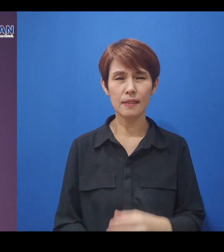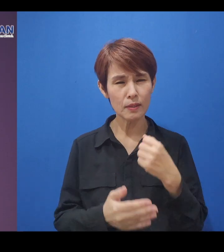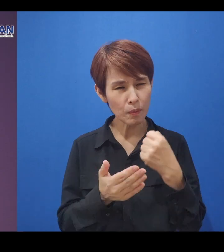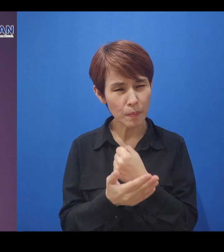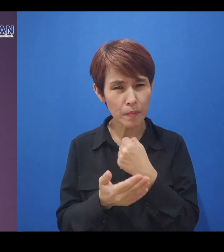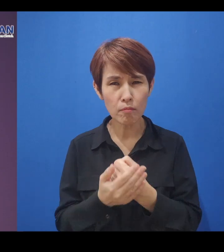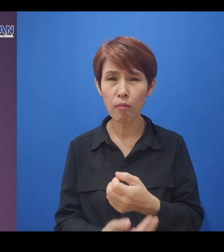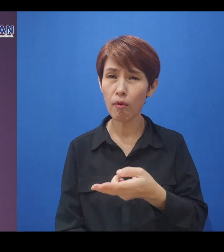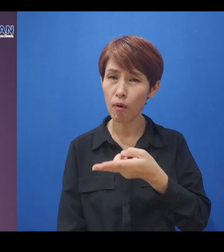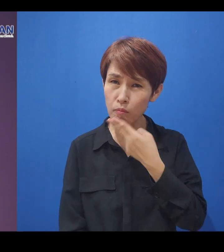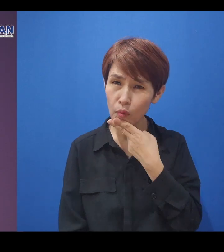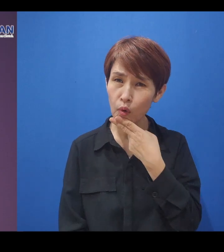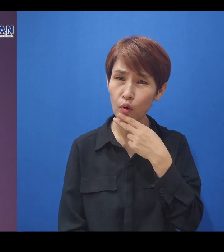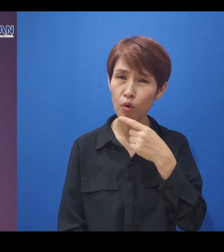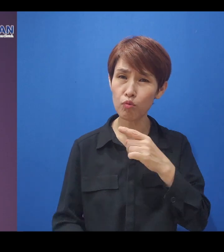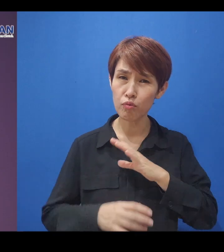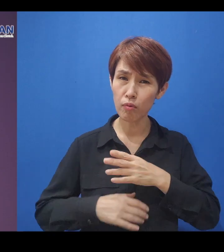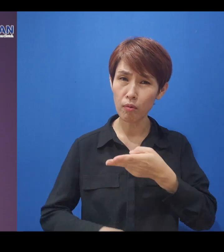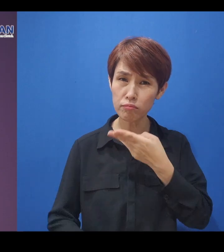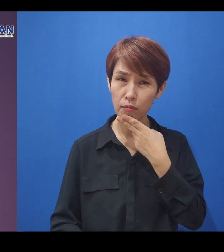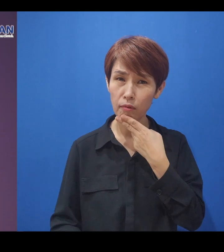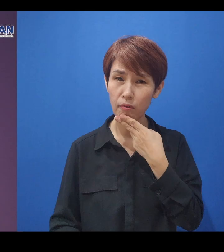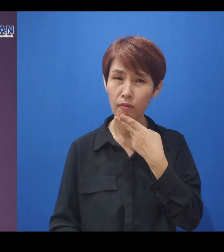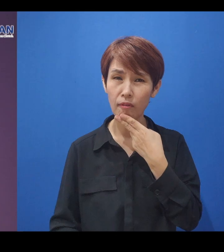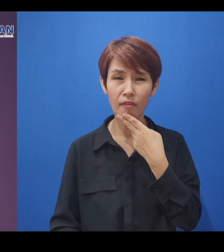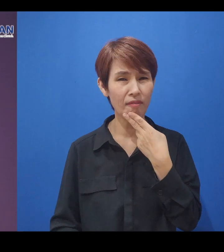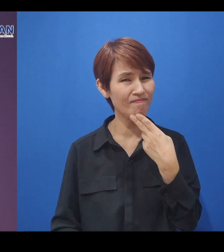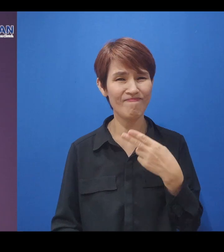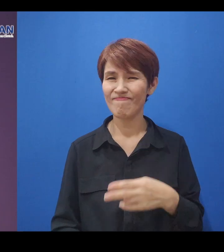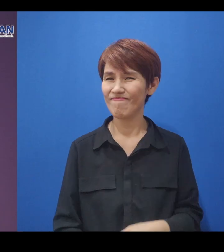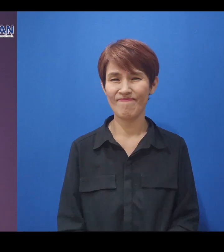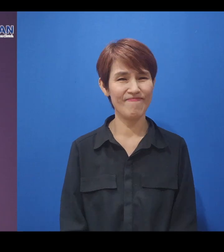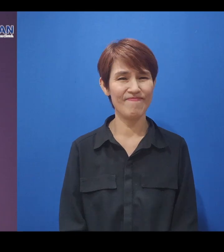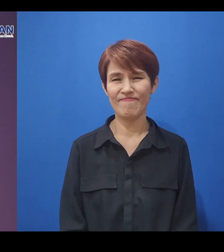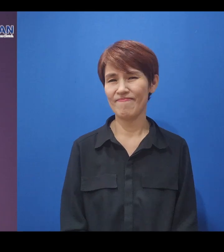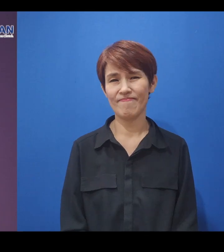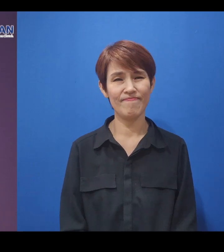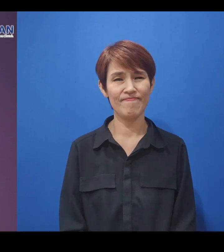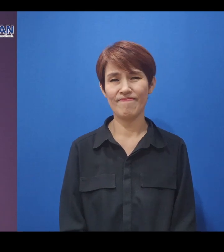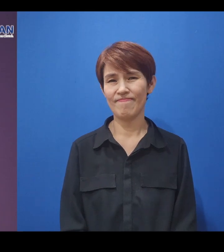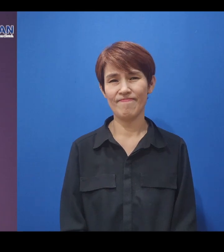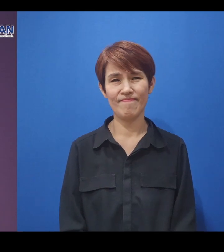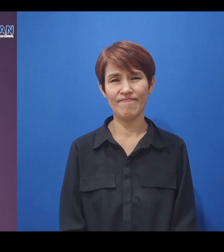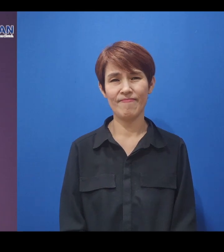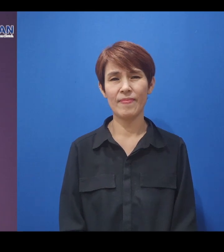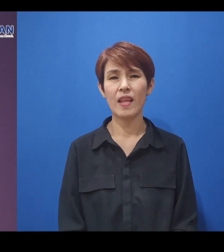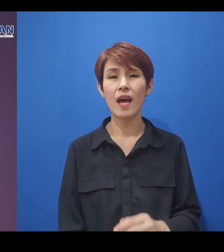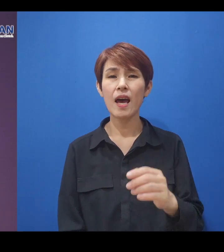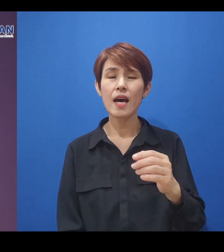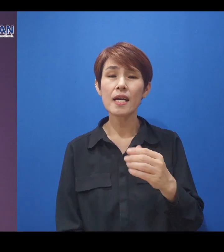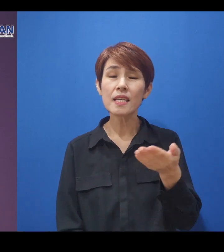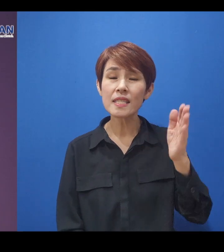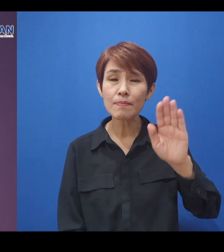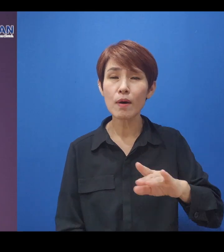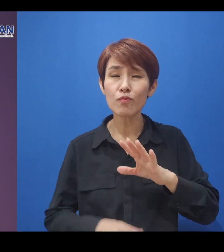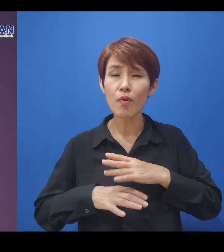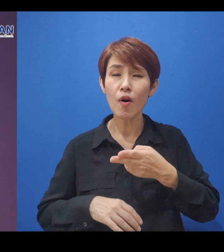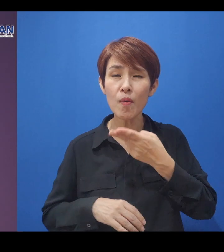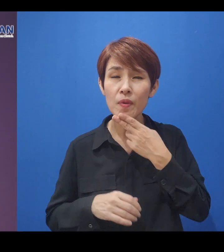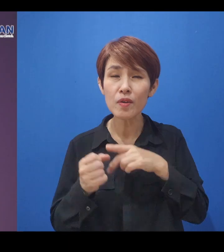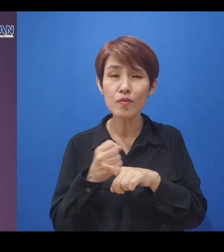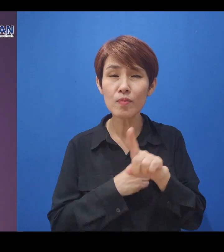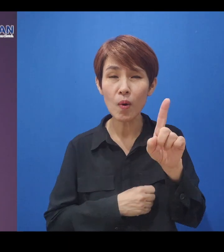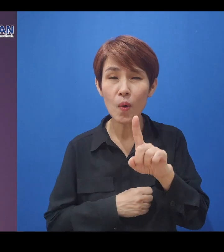서운하지도 않고 두렵지도 않은 건 말로 표현이 안 되는 저분이 진짜